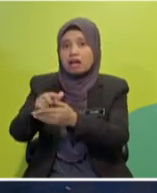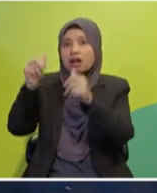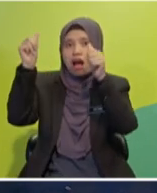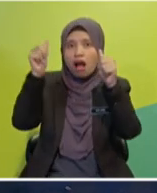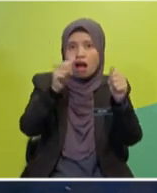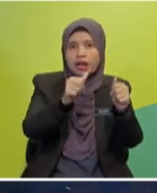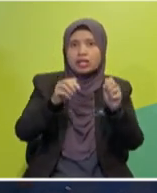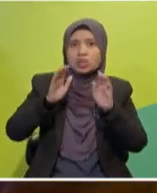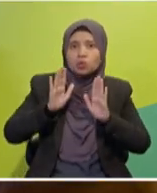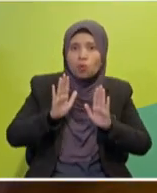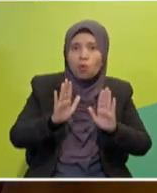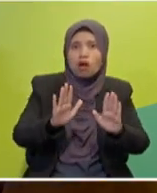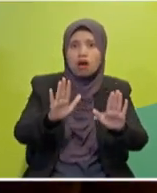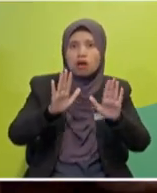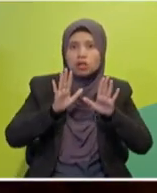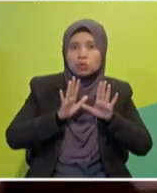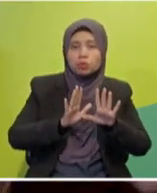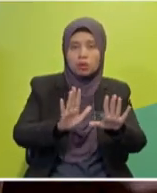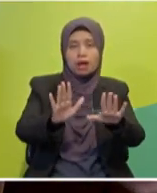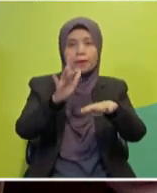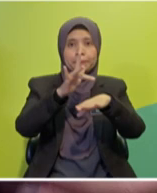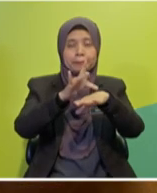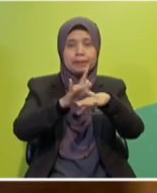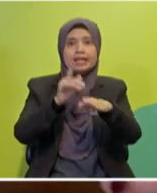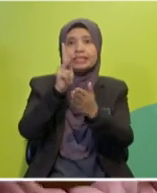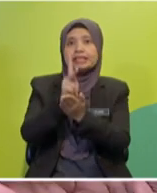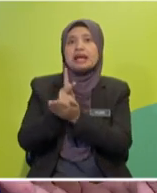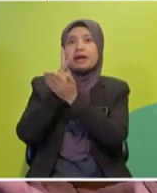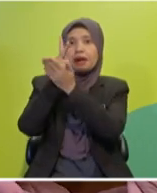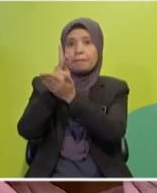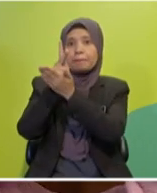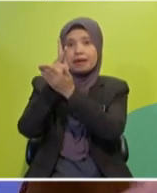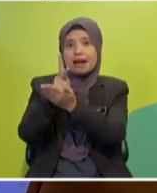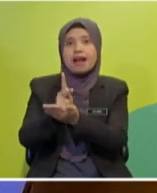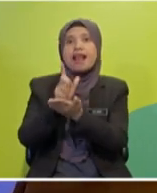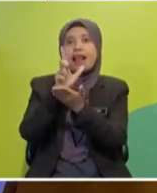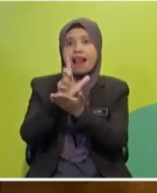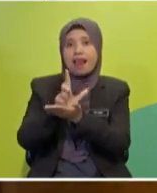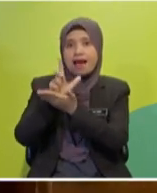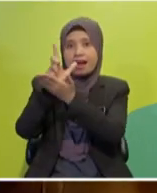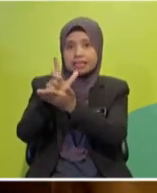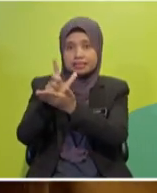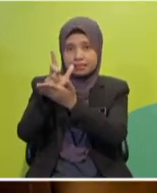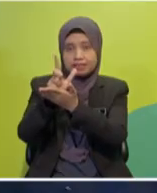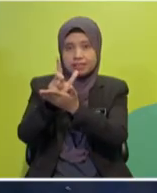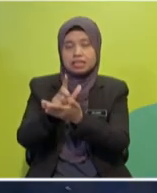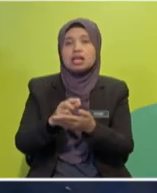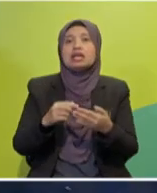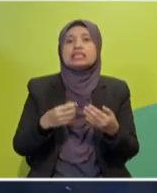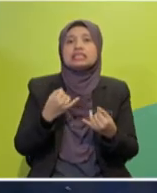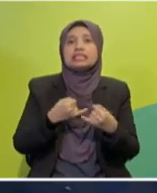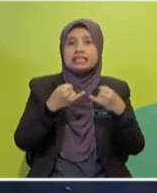menggunakan layar. Kita panggil dia kapal layar. Itulah beberapa jenis kenderaan air yang